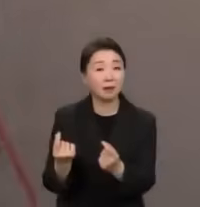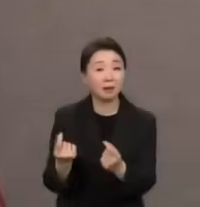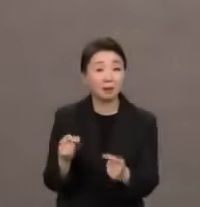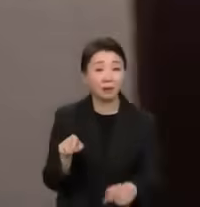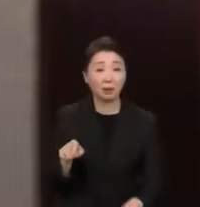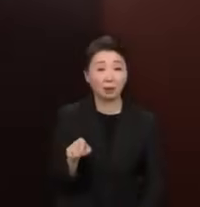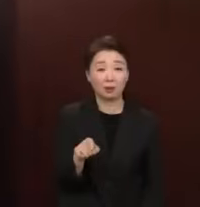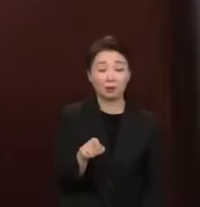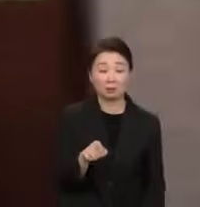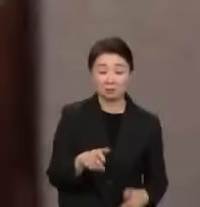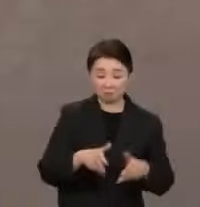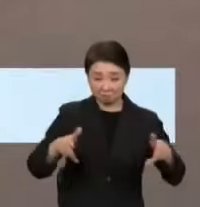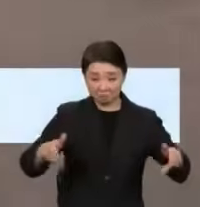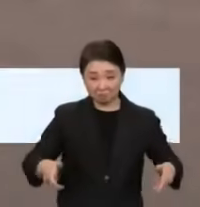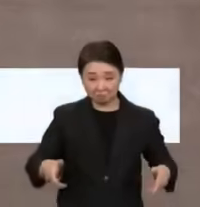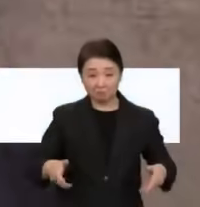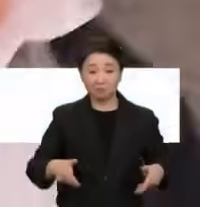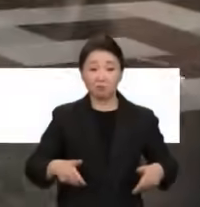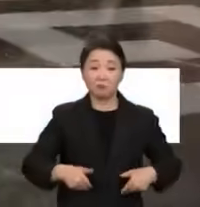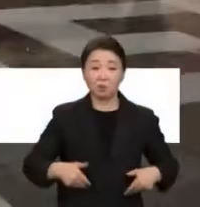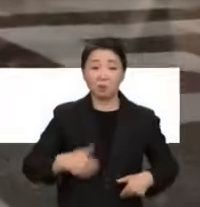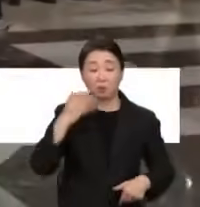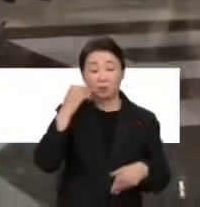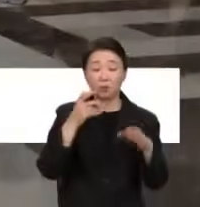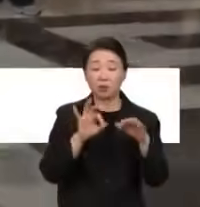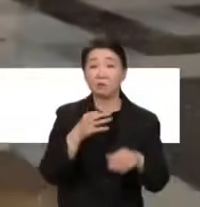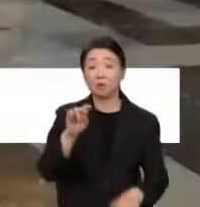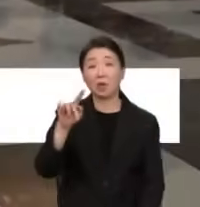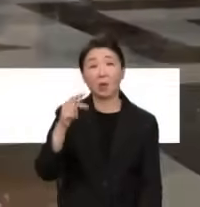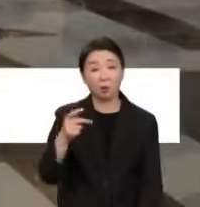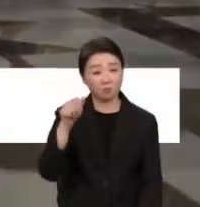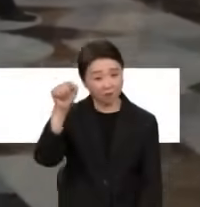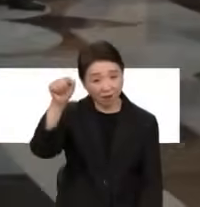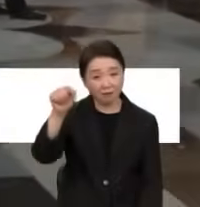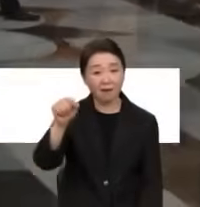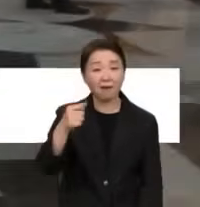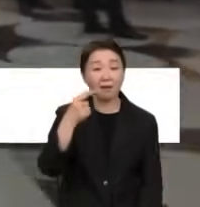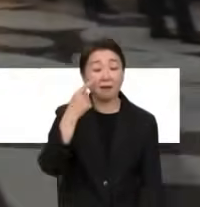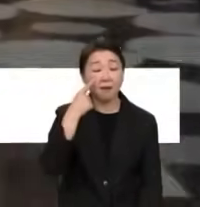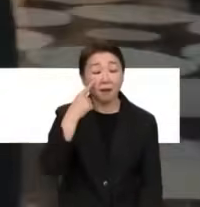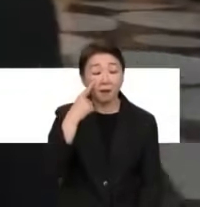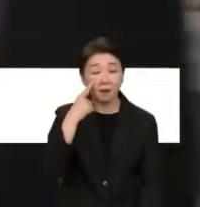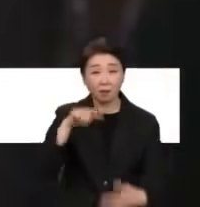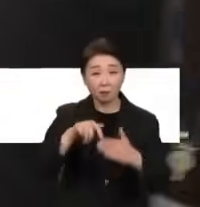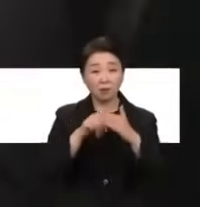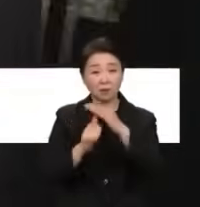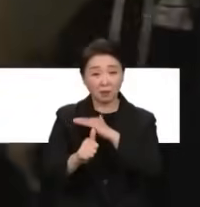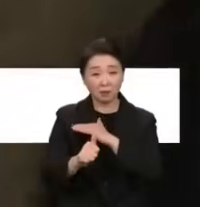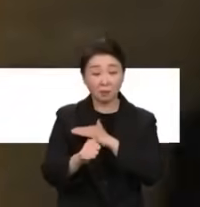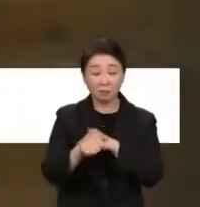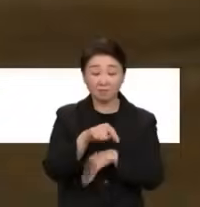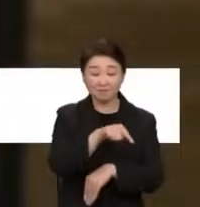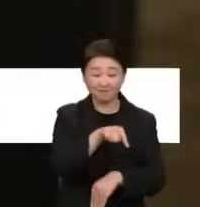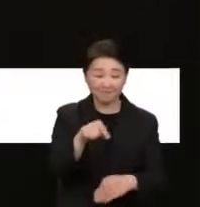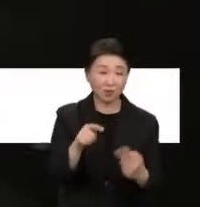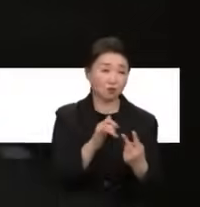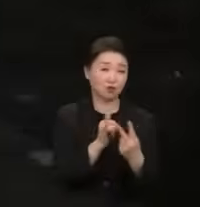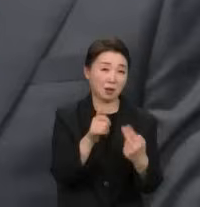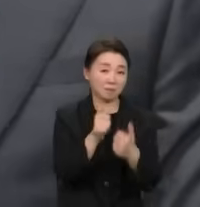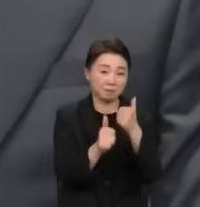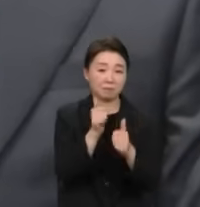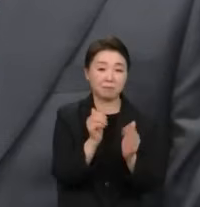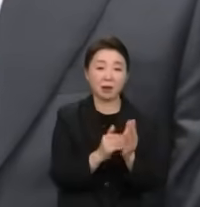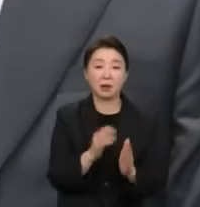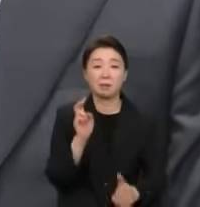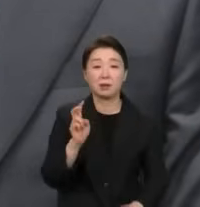가운데 중립성향으로 분류되는 김태우 의원이 출사표를 던지면서 이번 원내대표 경선은 양자 대결로 치러질